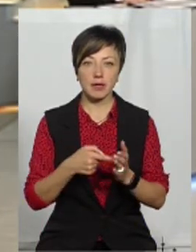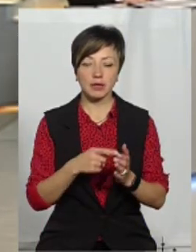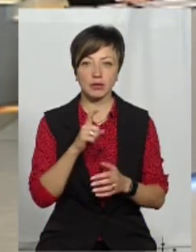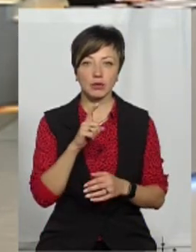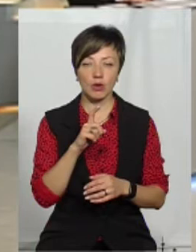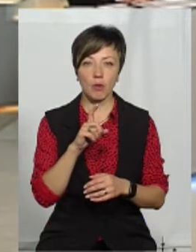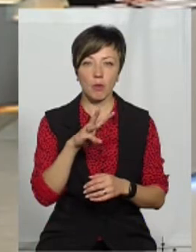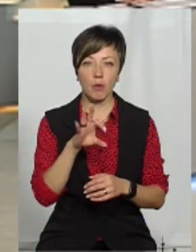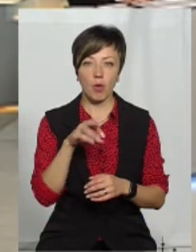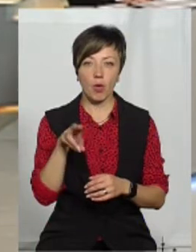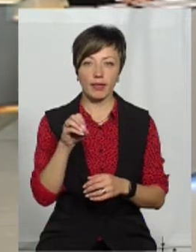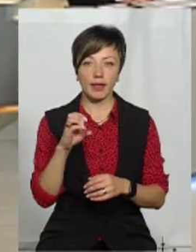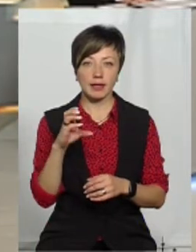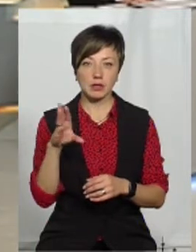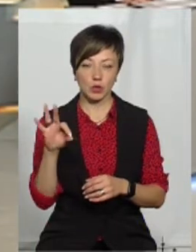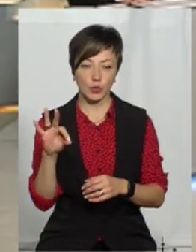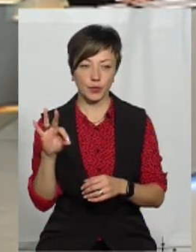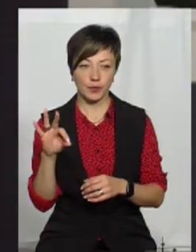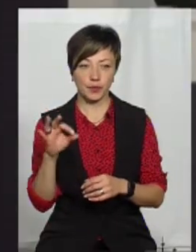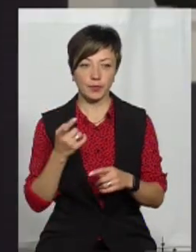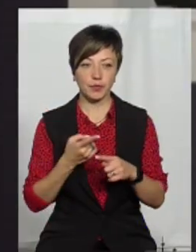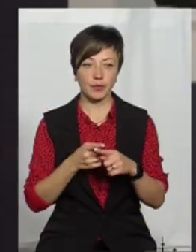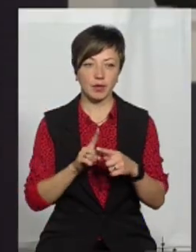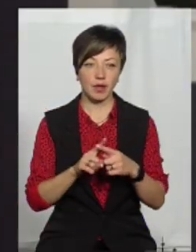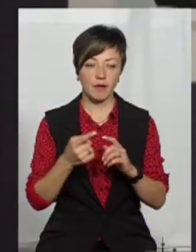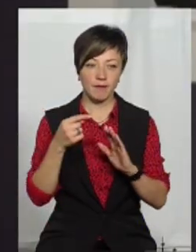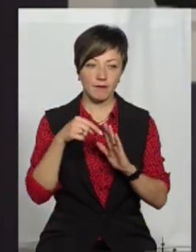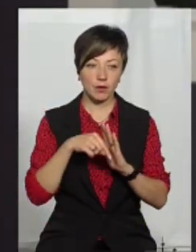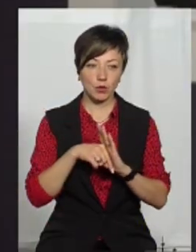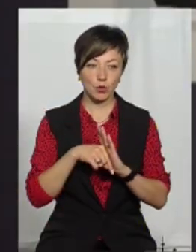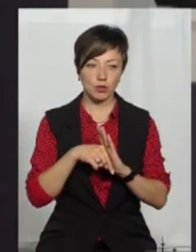є там почесним громадянином. Це як правило внутрішнього,